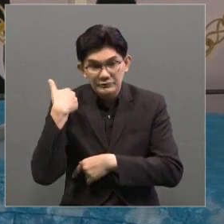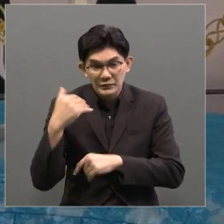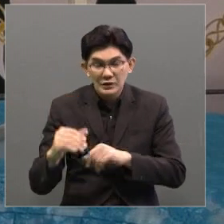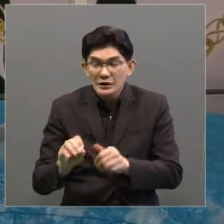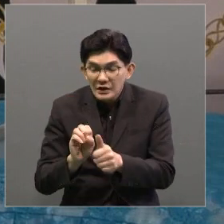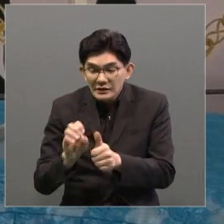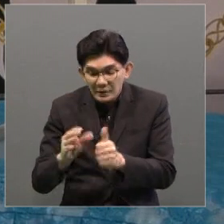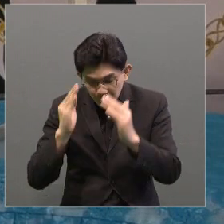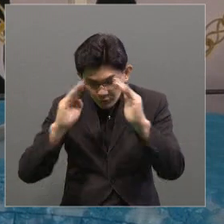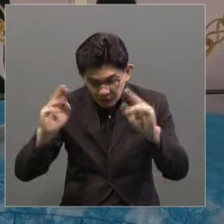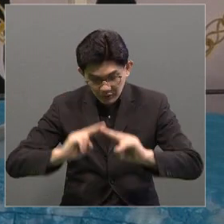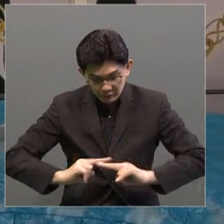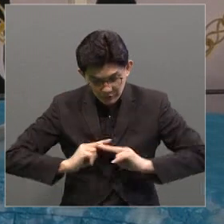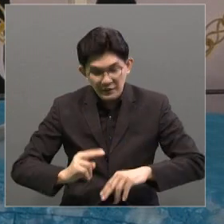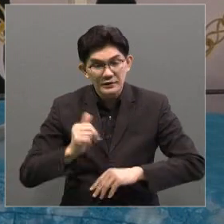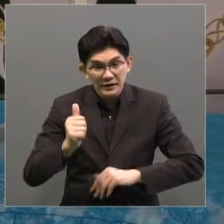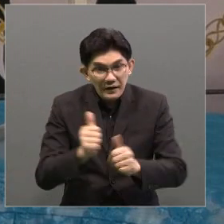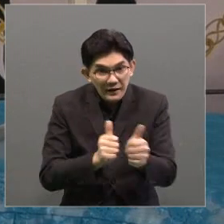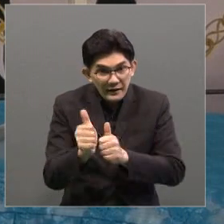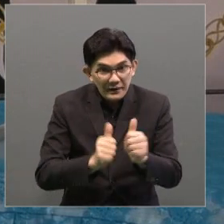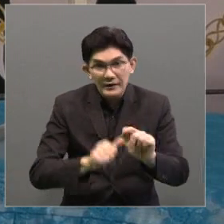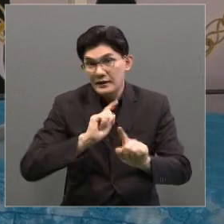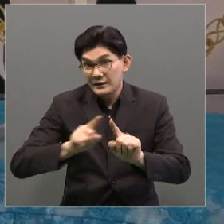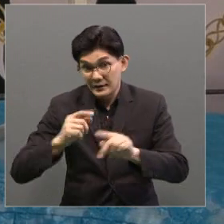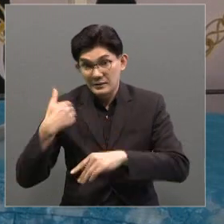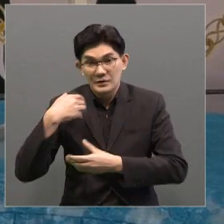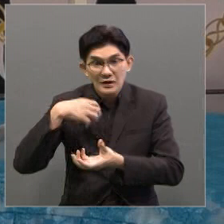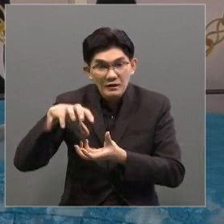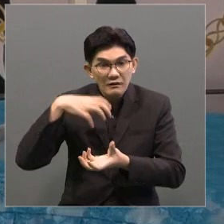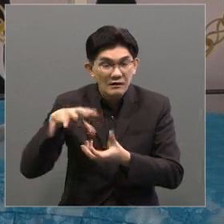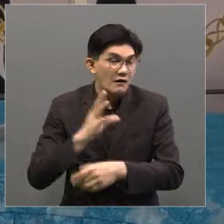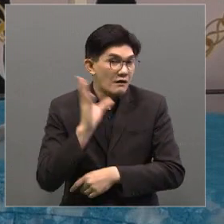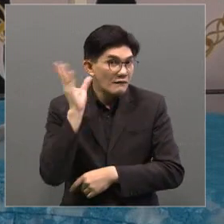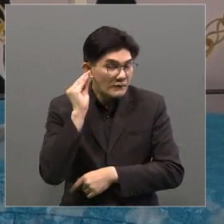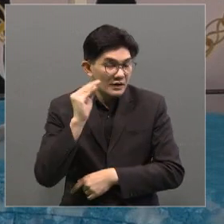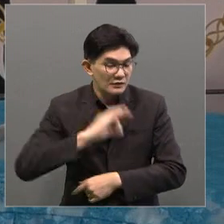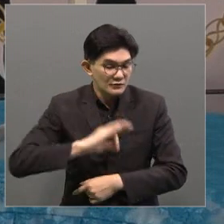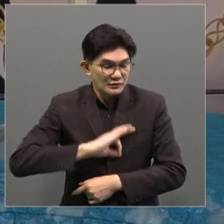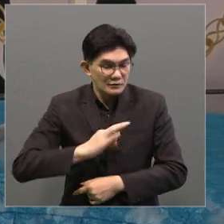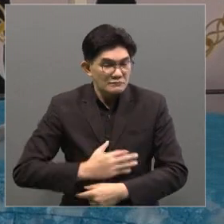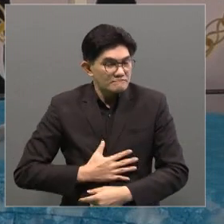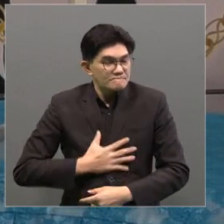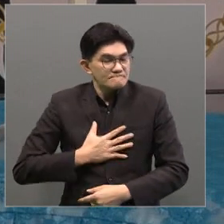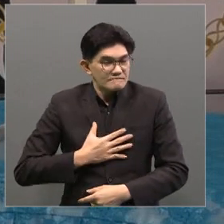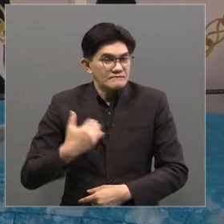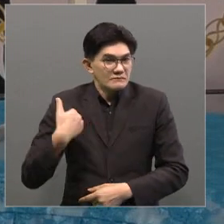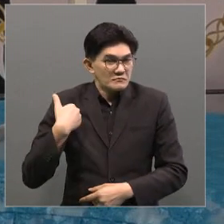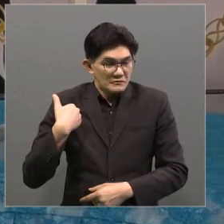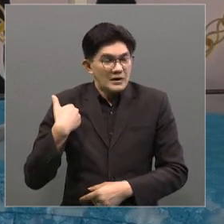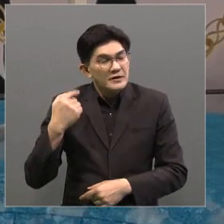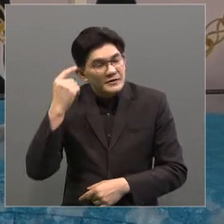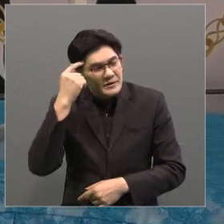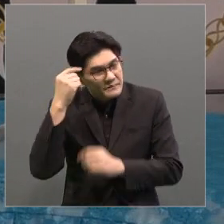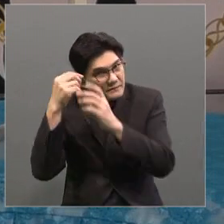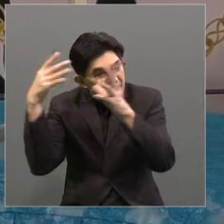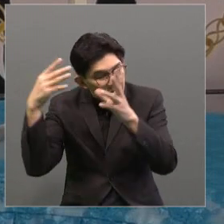ประสบการณ์ที่เคยผ่านมาได้ไปแข่งขันต่างๆครับได้มาเล่าให้น้องๆฟังเป็นแรงบันดาลใจของน้องๆครับในการทำเ